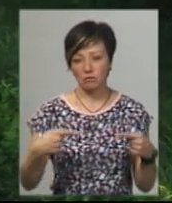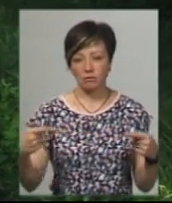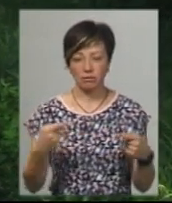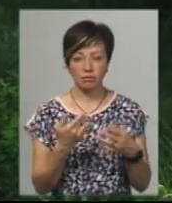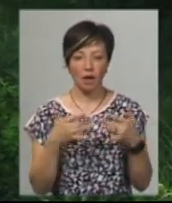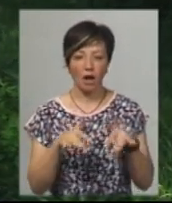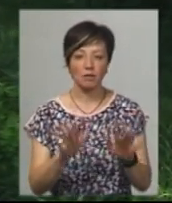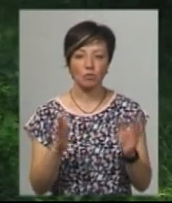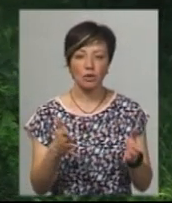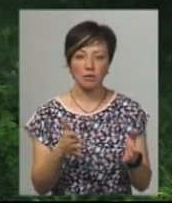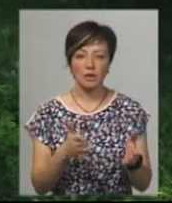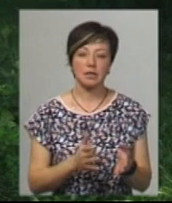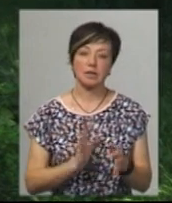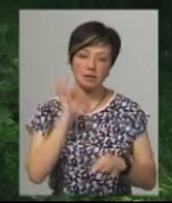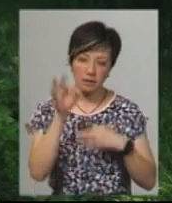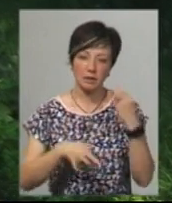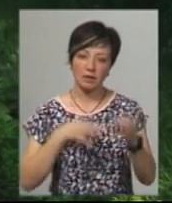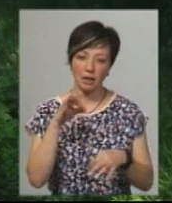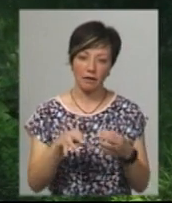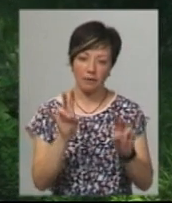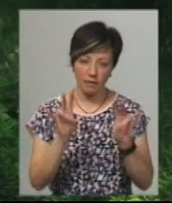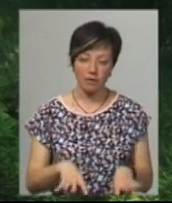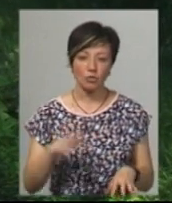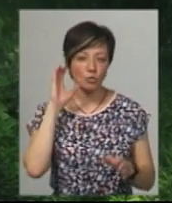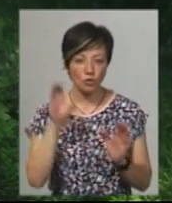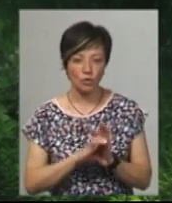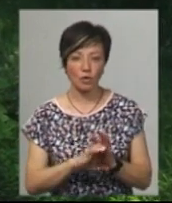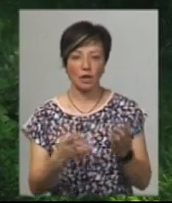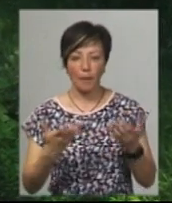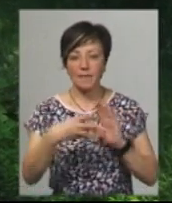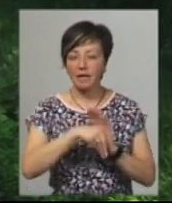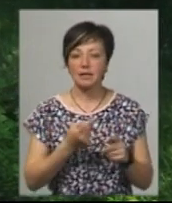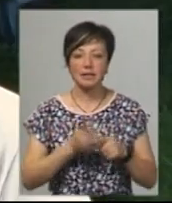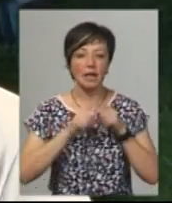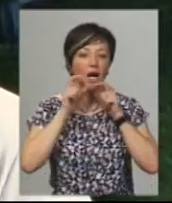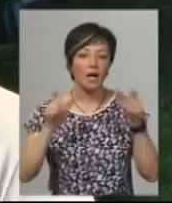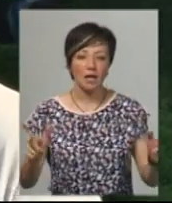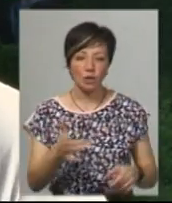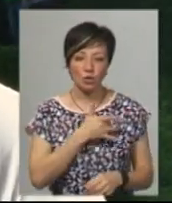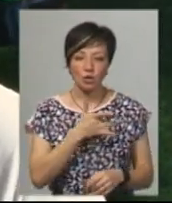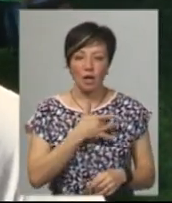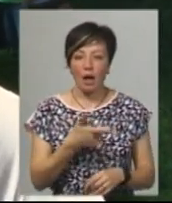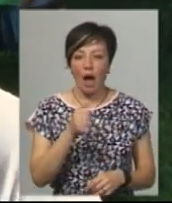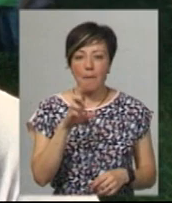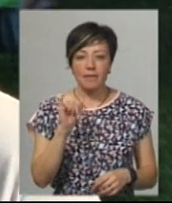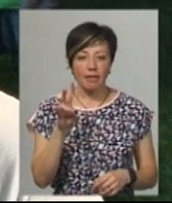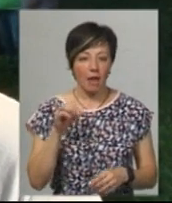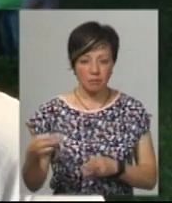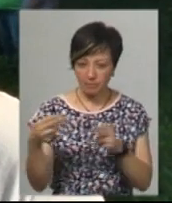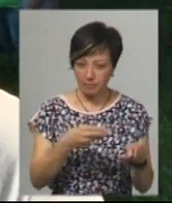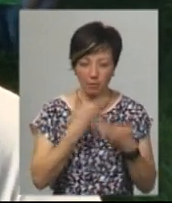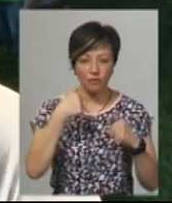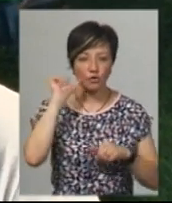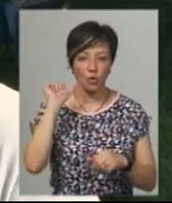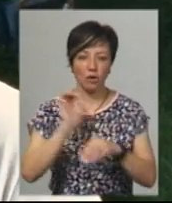цілий день будемо пластом тут лежати, ну, щоб нас дочули, щоб нас приєднали, бо це крик душі. Габінет до нас не приїхав. Ми вчора